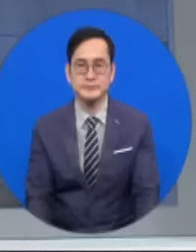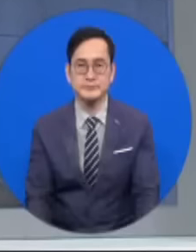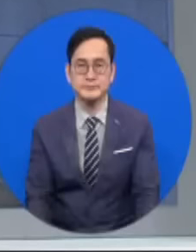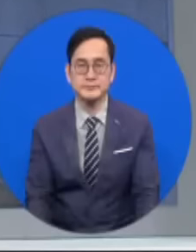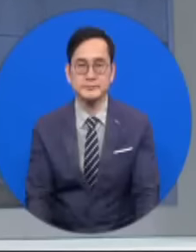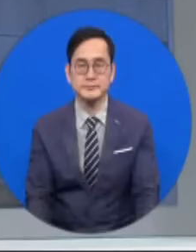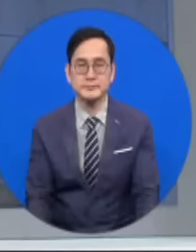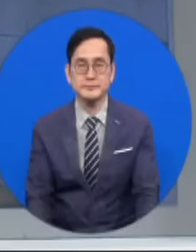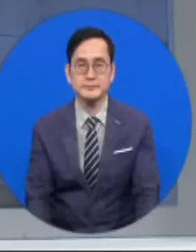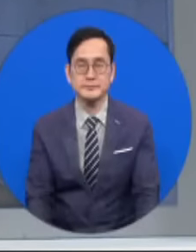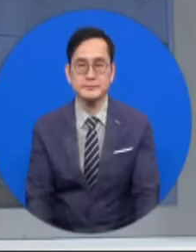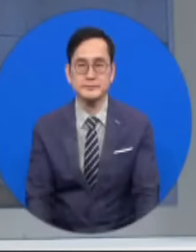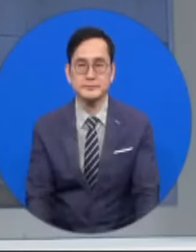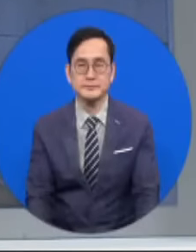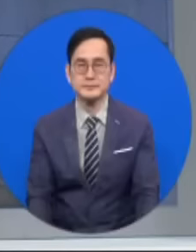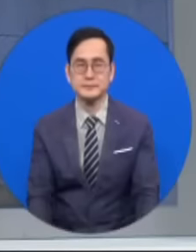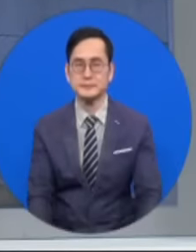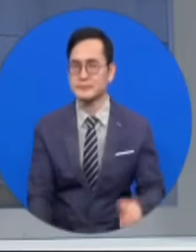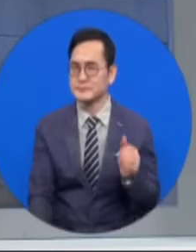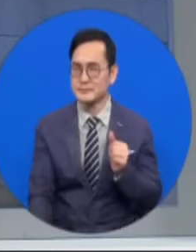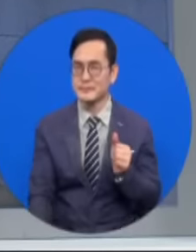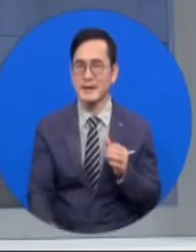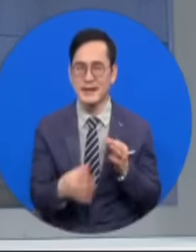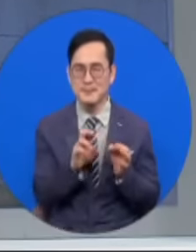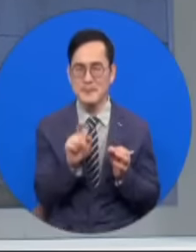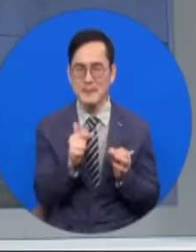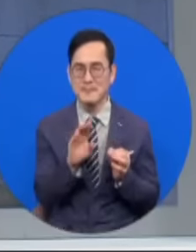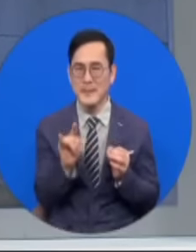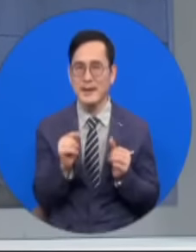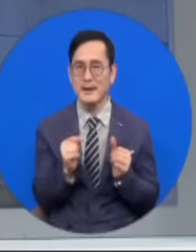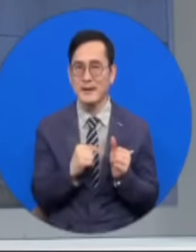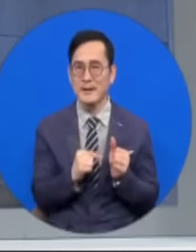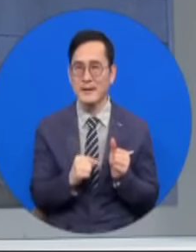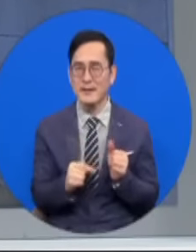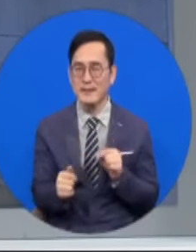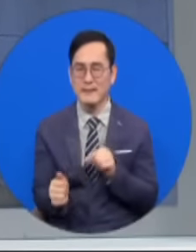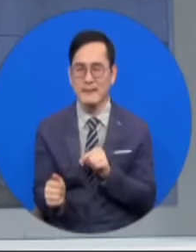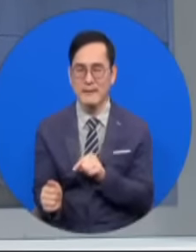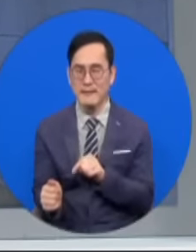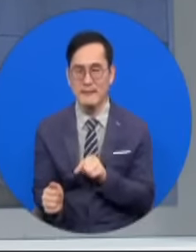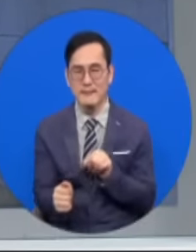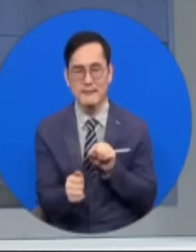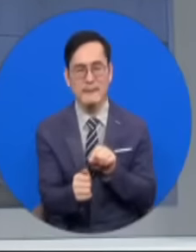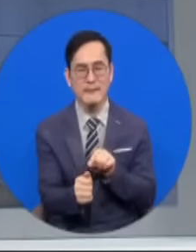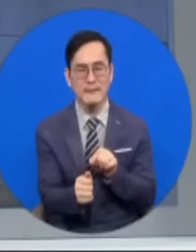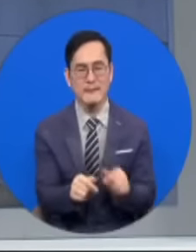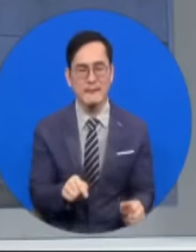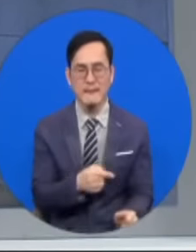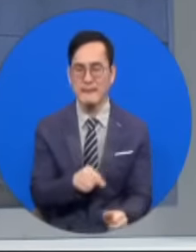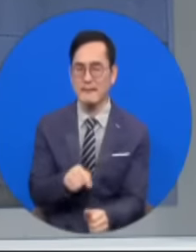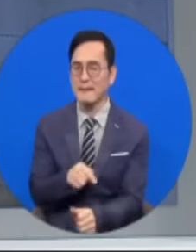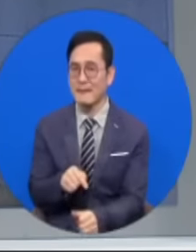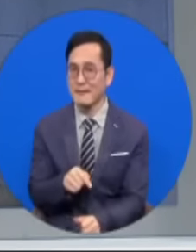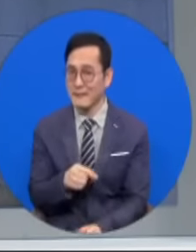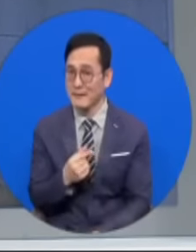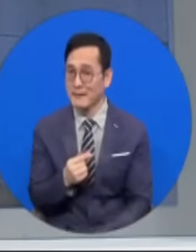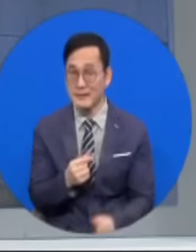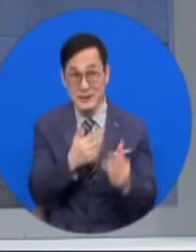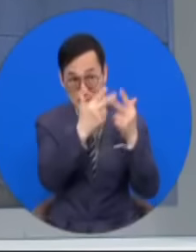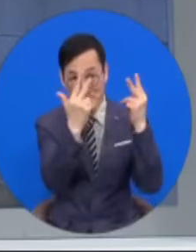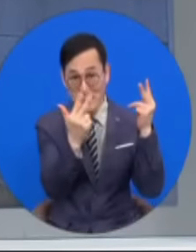있습니다 김만배 역할이 주목받고 있는데 이재명 대표가